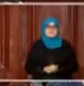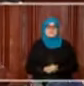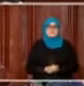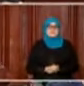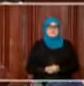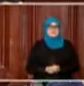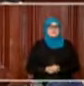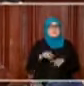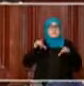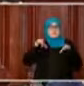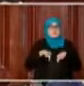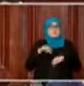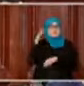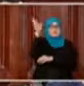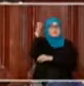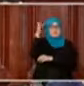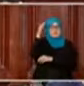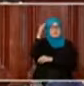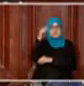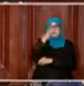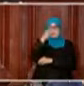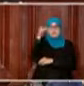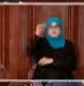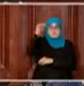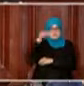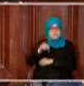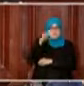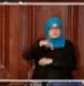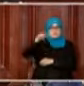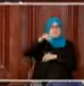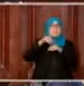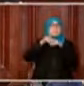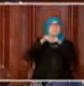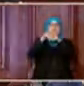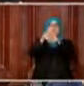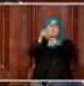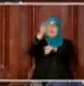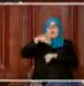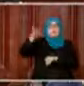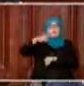والدولة هي التي يجب أن تستمر وتبقى.